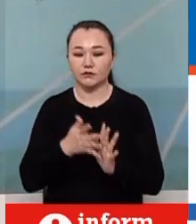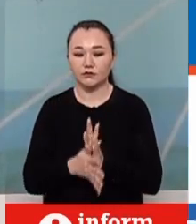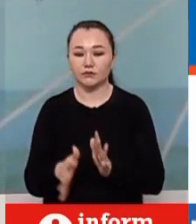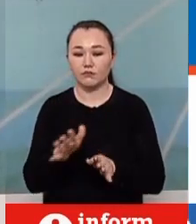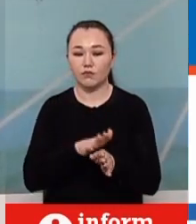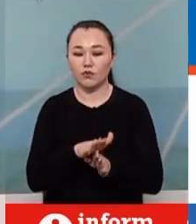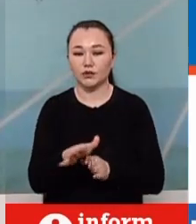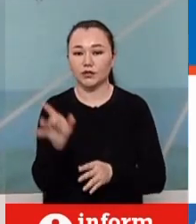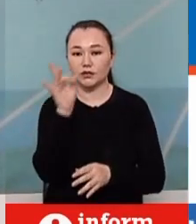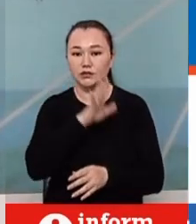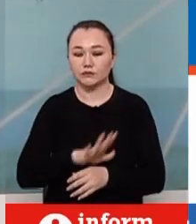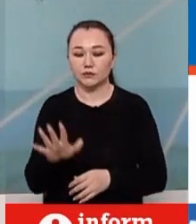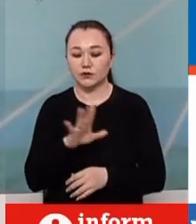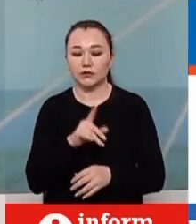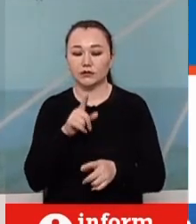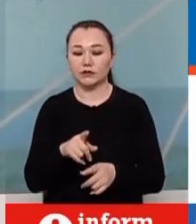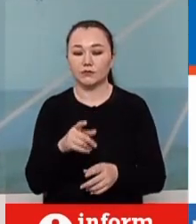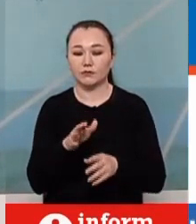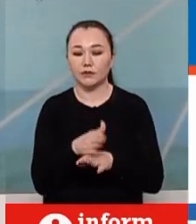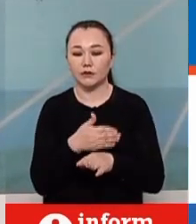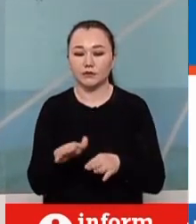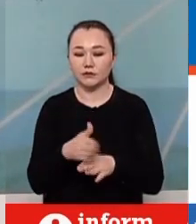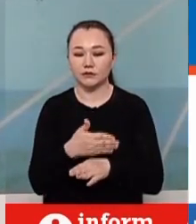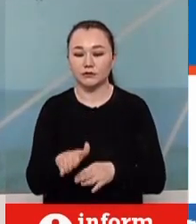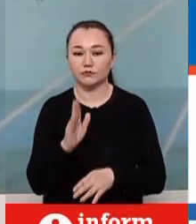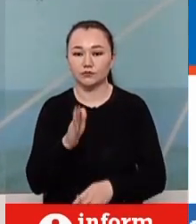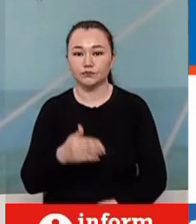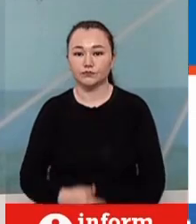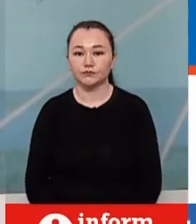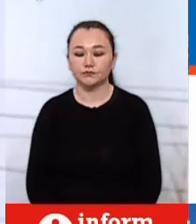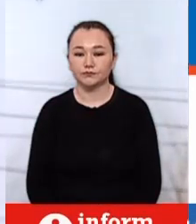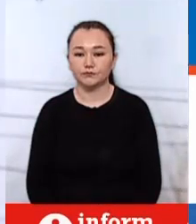Республику и там как бы пропорционально делится